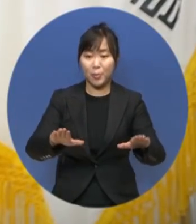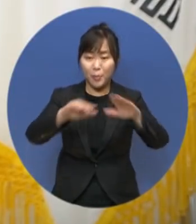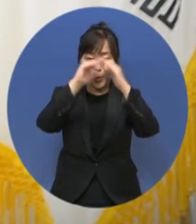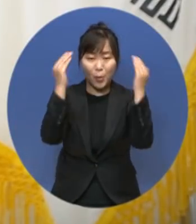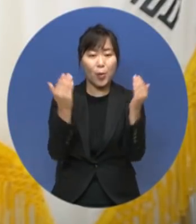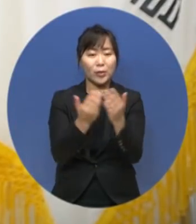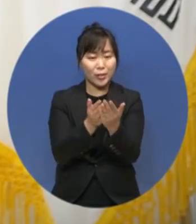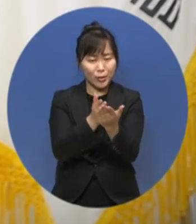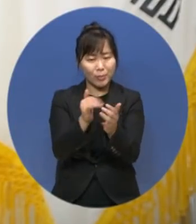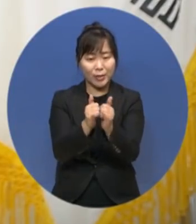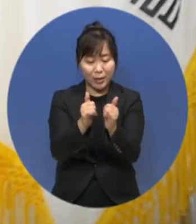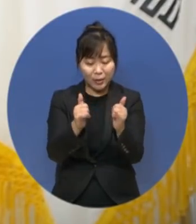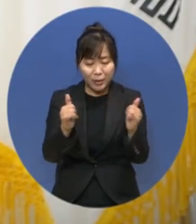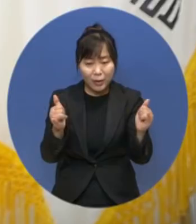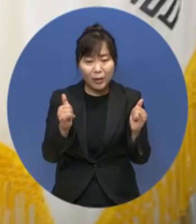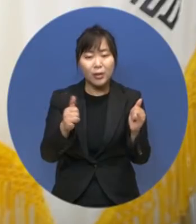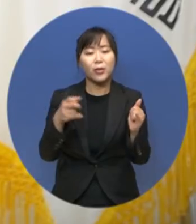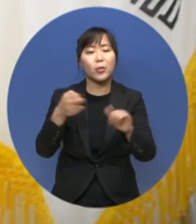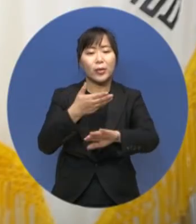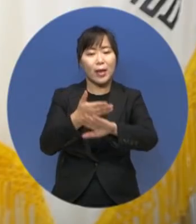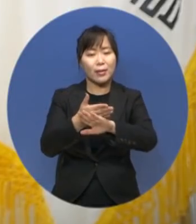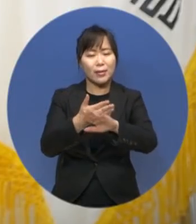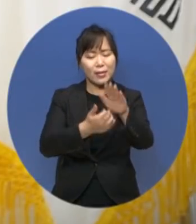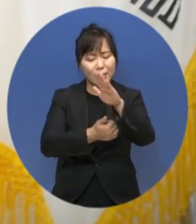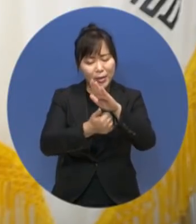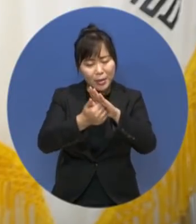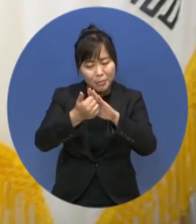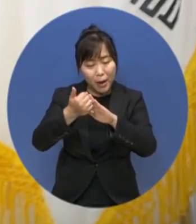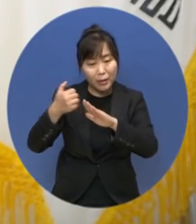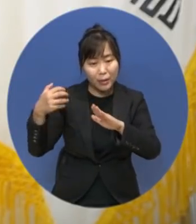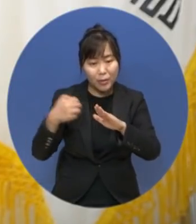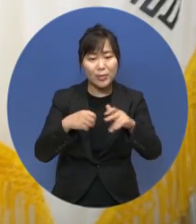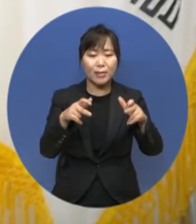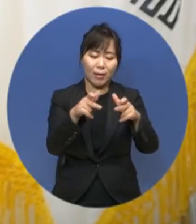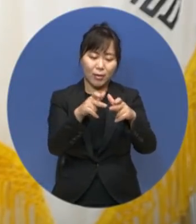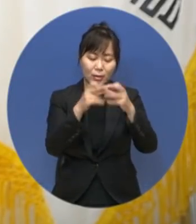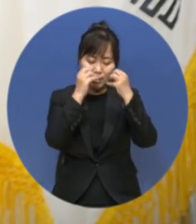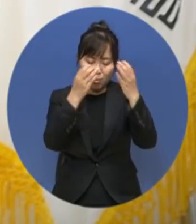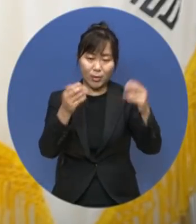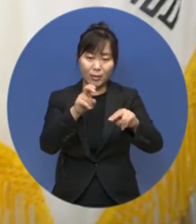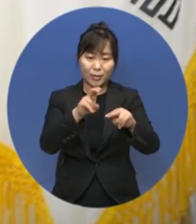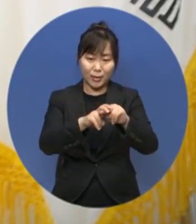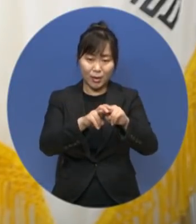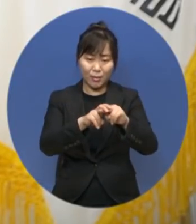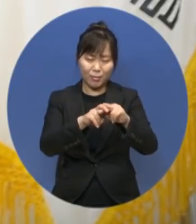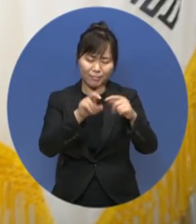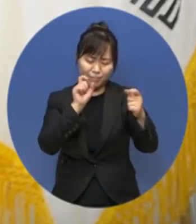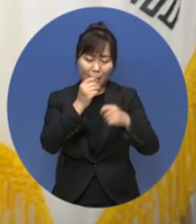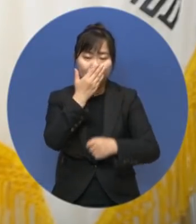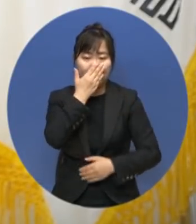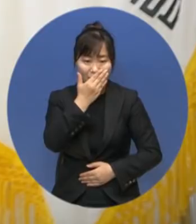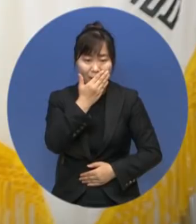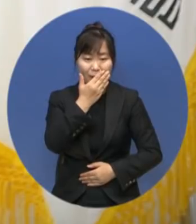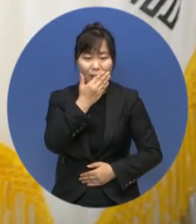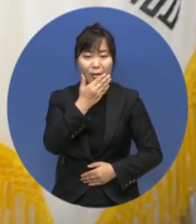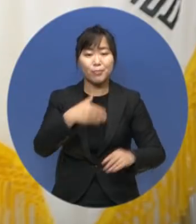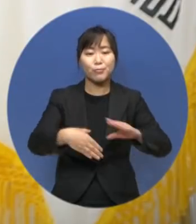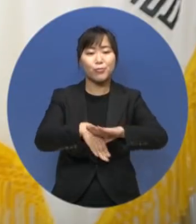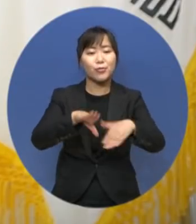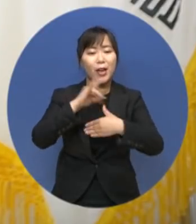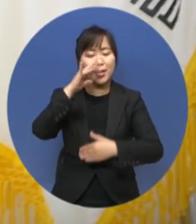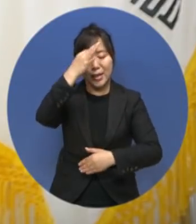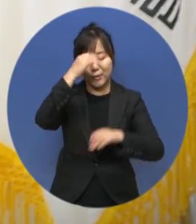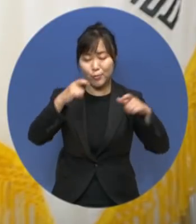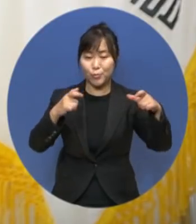모든 전문가분들이 또 다른 희망으로 장애인에게 새로운 일자리로 다가설 수 있도록